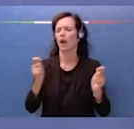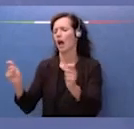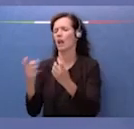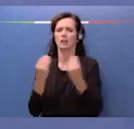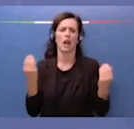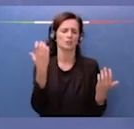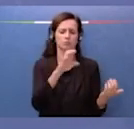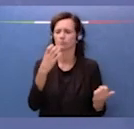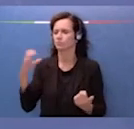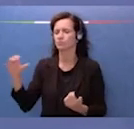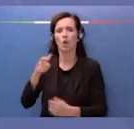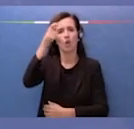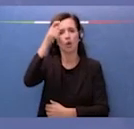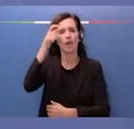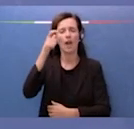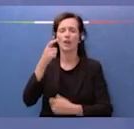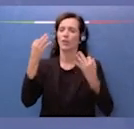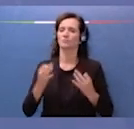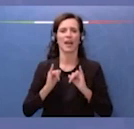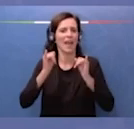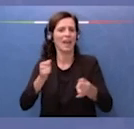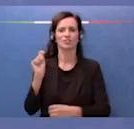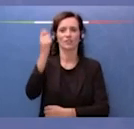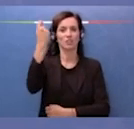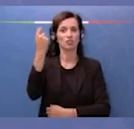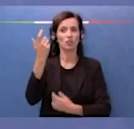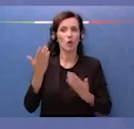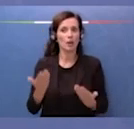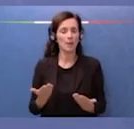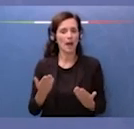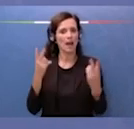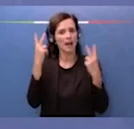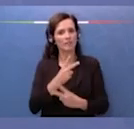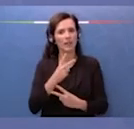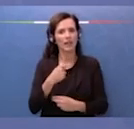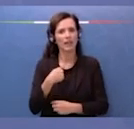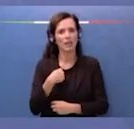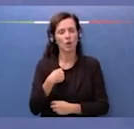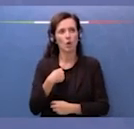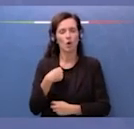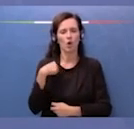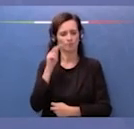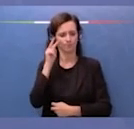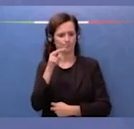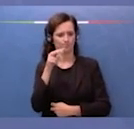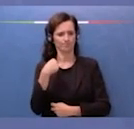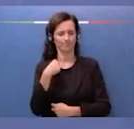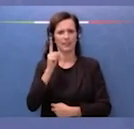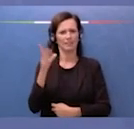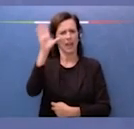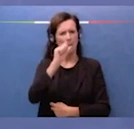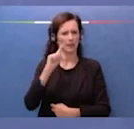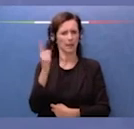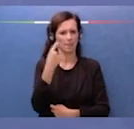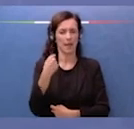dicono del governo esce vincitore da questa tornata elettorale ma non mi diciamo che devo capirne bene la logica di questo